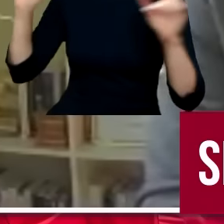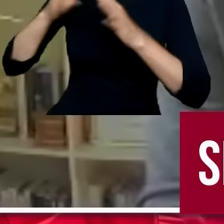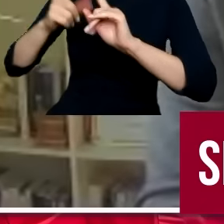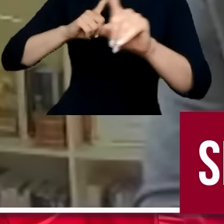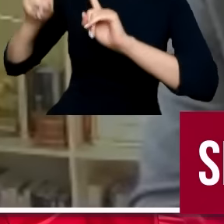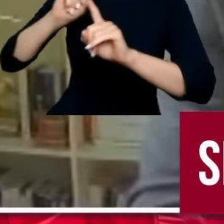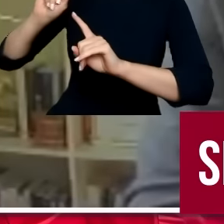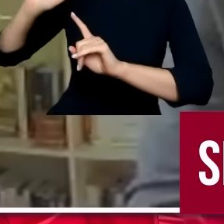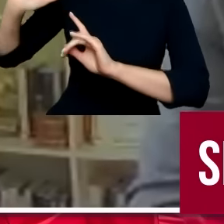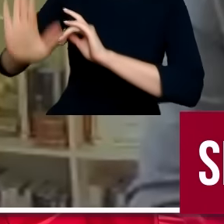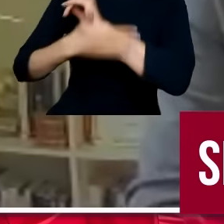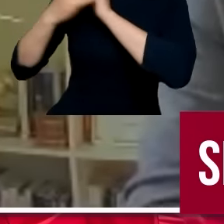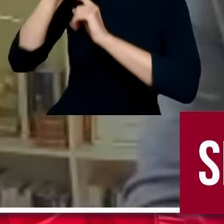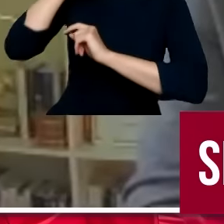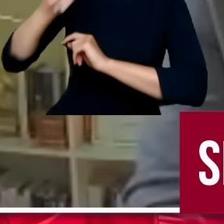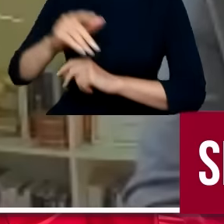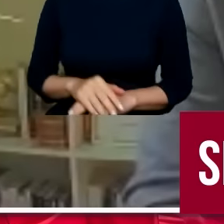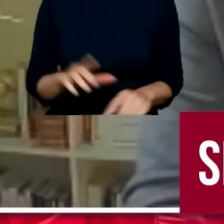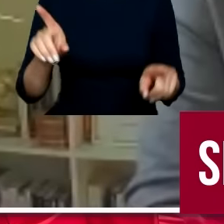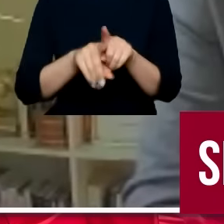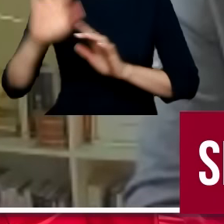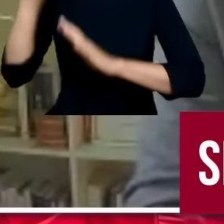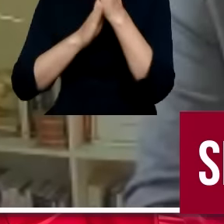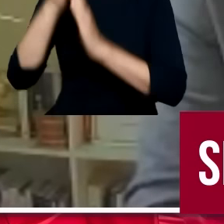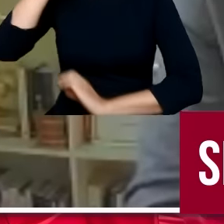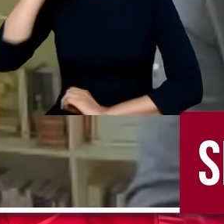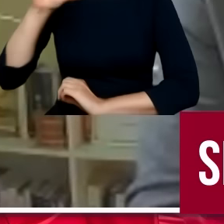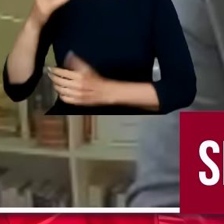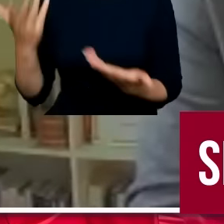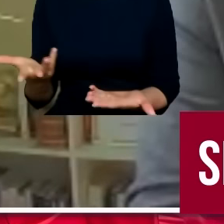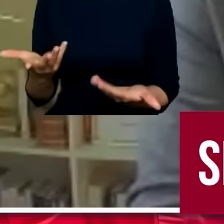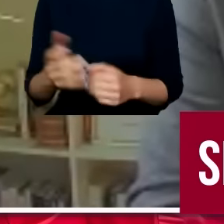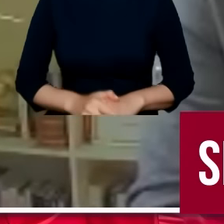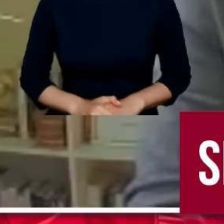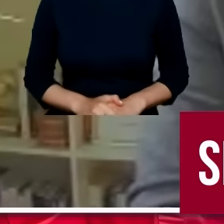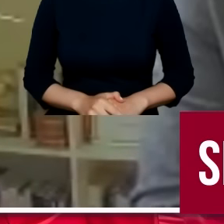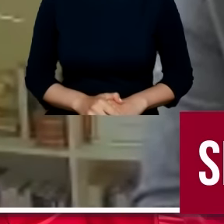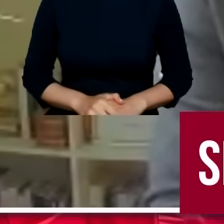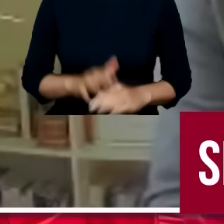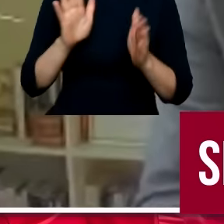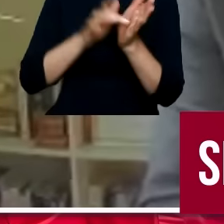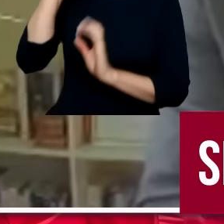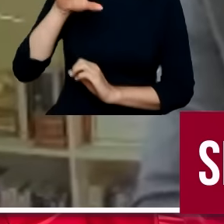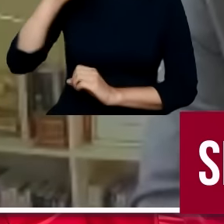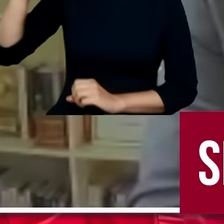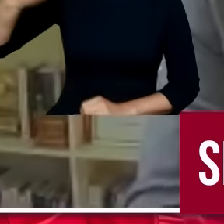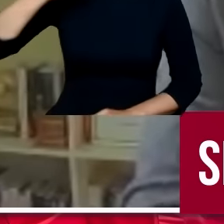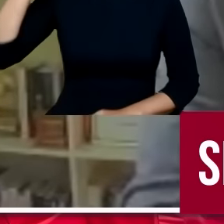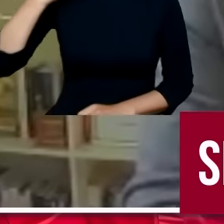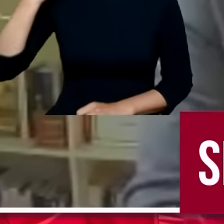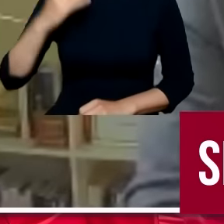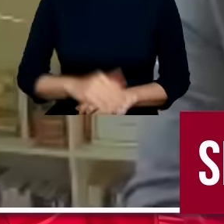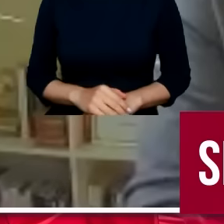wyrzucaniem śmieci do lasu i tego typu rzeczy Więc no to wystąpienie Donalda Tuska było szczytem Himalajami